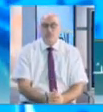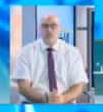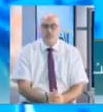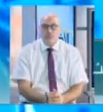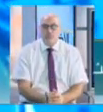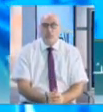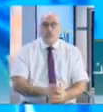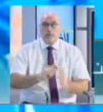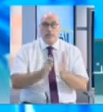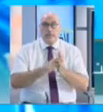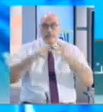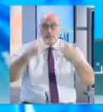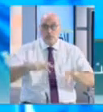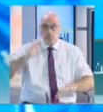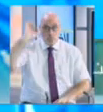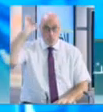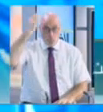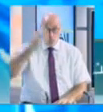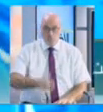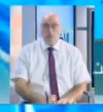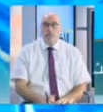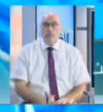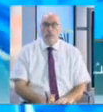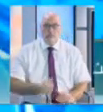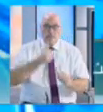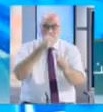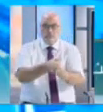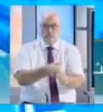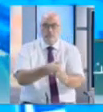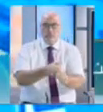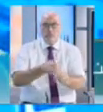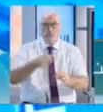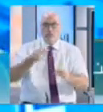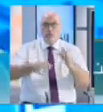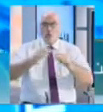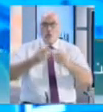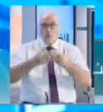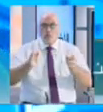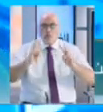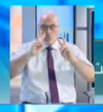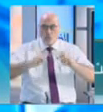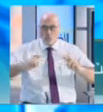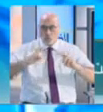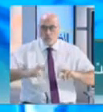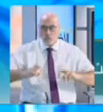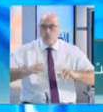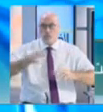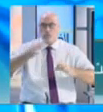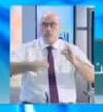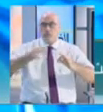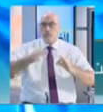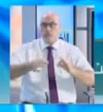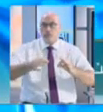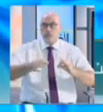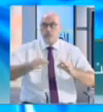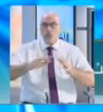وبتاريخ 18 أوت تم تقديم المعني أمام النيابة وفتح ضده وفتح أقول ضده تحقيق قضائي وضد